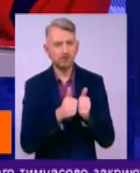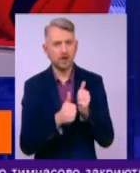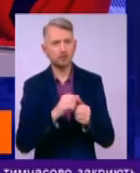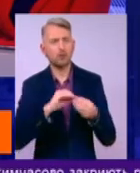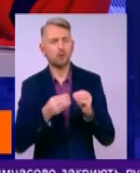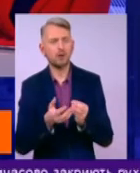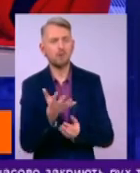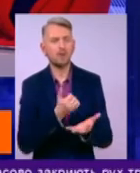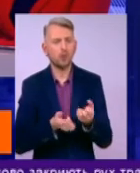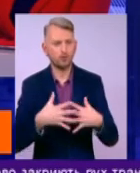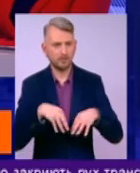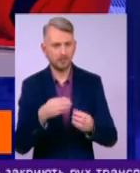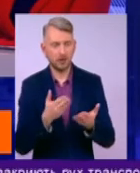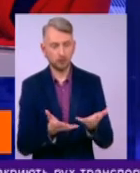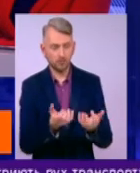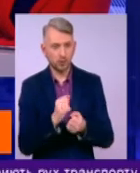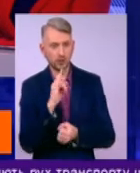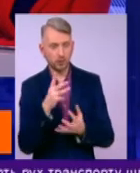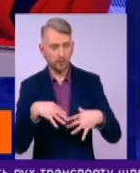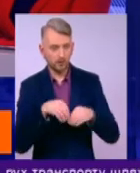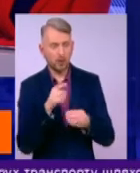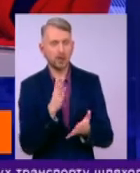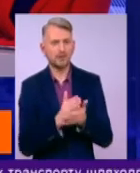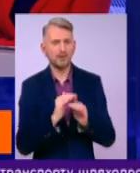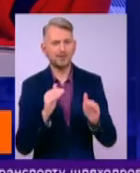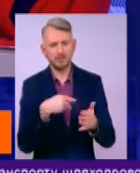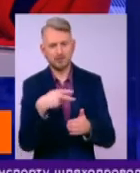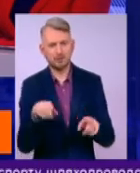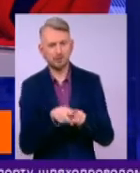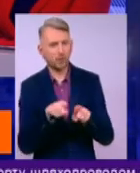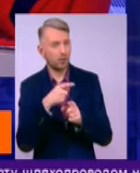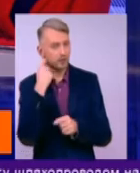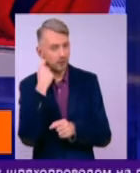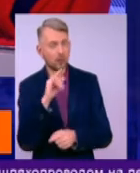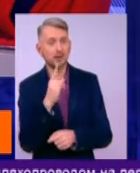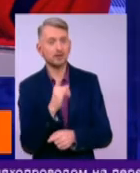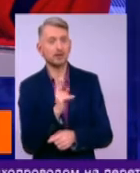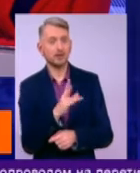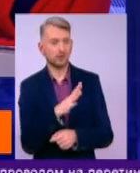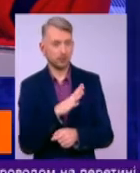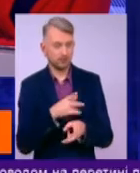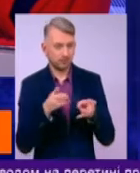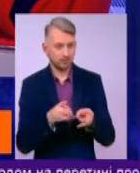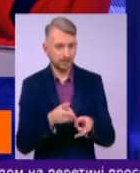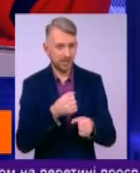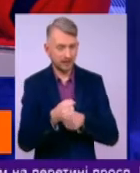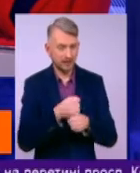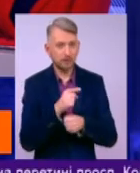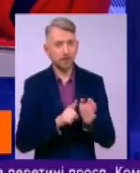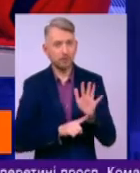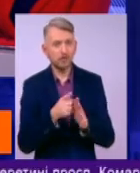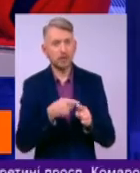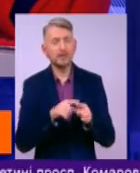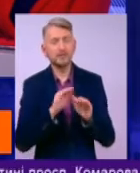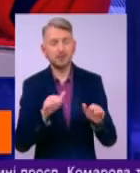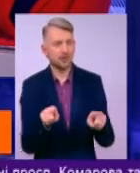прийомних сімей, якщо беруть дитину в сім'ю, а там є діти приблизно такого ж віку, то дитина, яка зазнавала насильство сексуальне, вона починає з тими дітьми